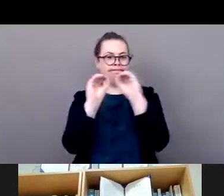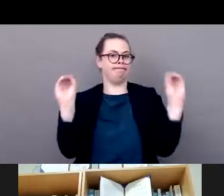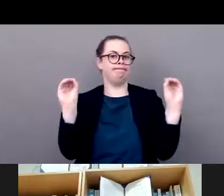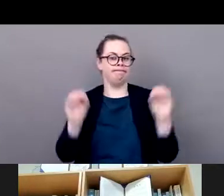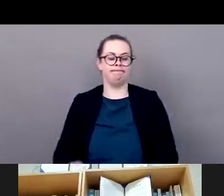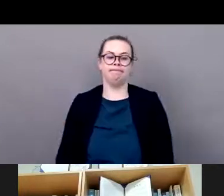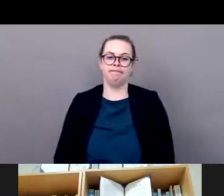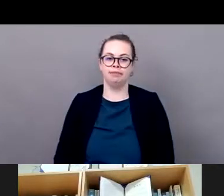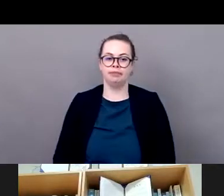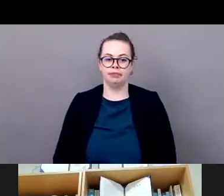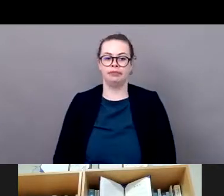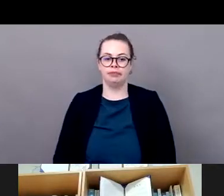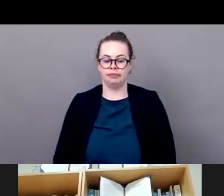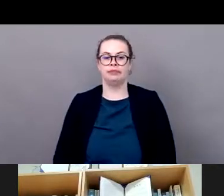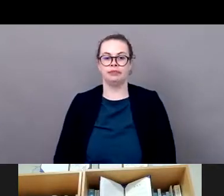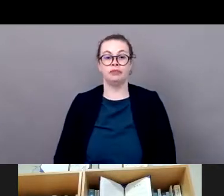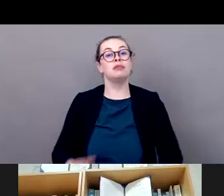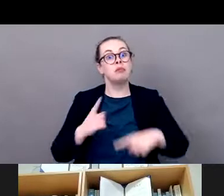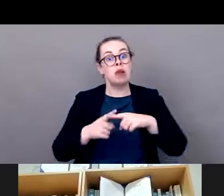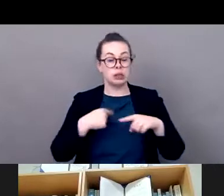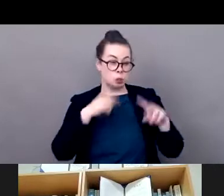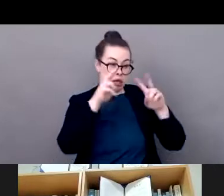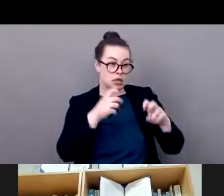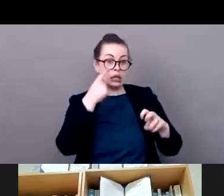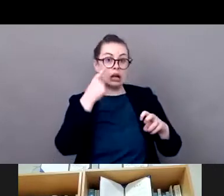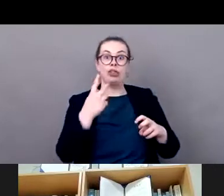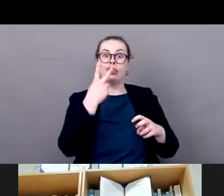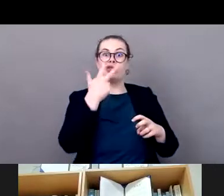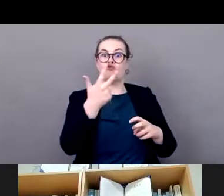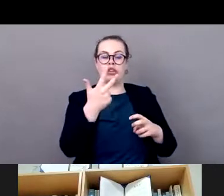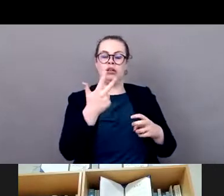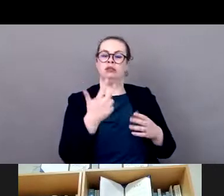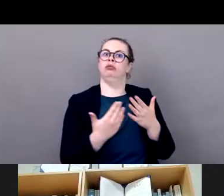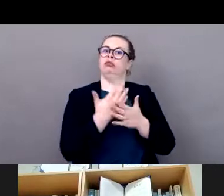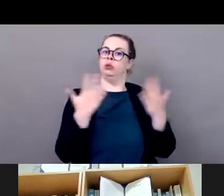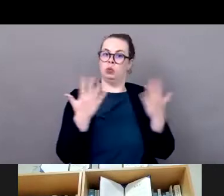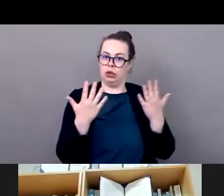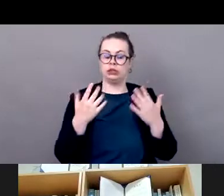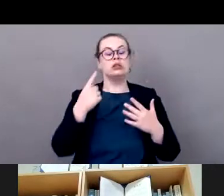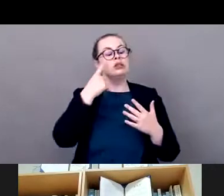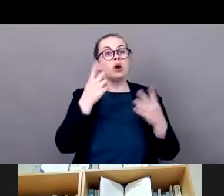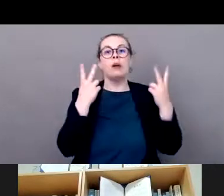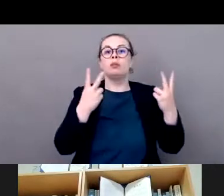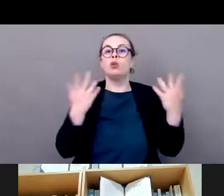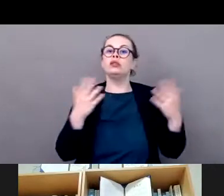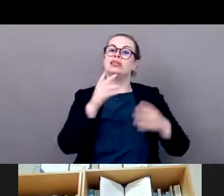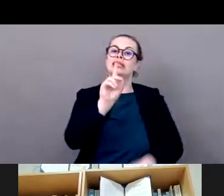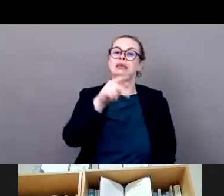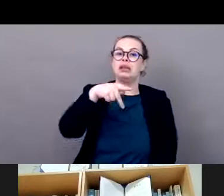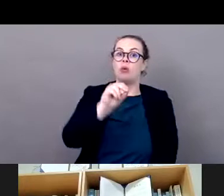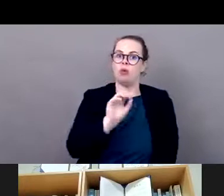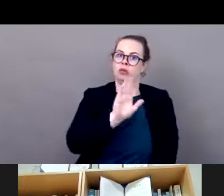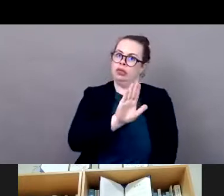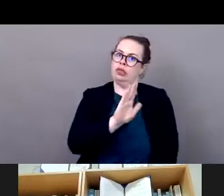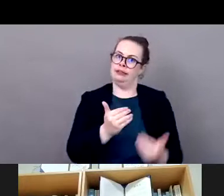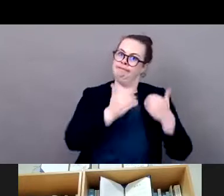handicap. 3 thèmes récurrents ont également été identifiés par cette étude. Tout d'abord, le rôle des organisations